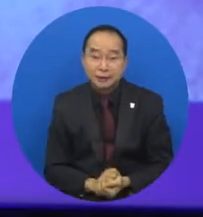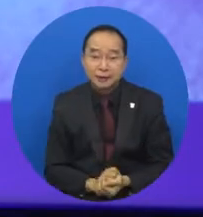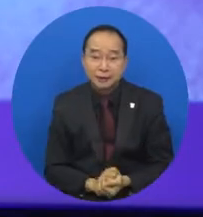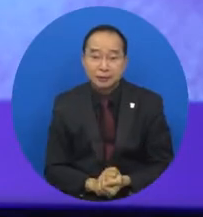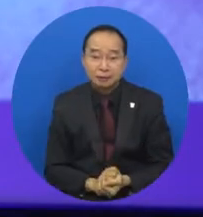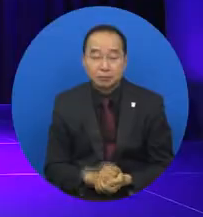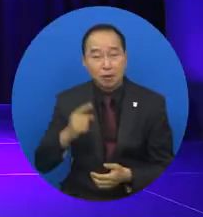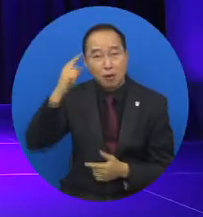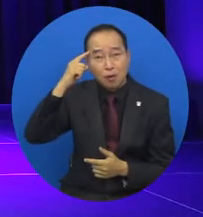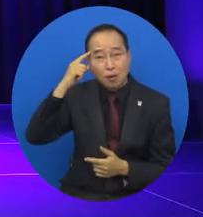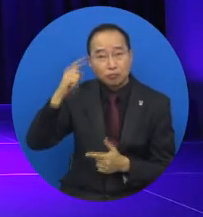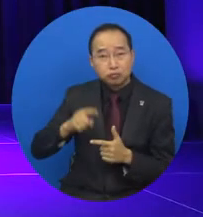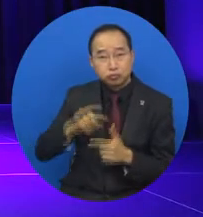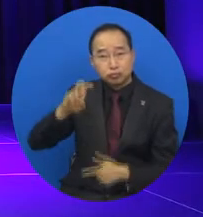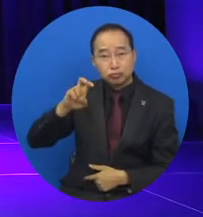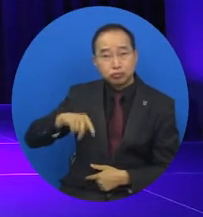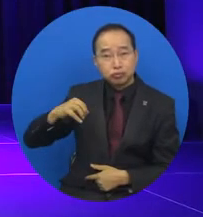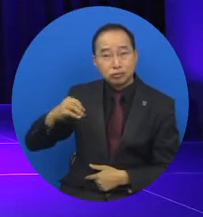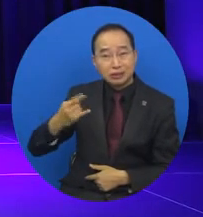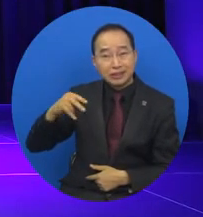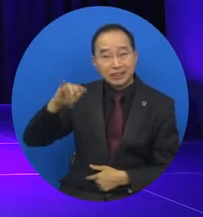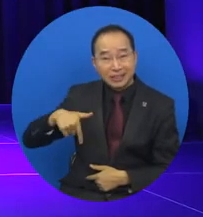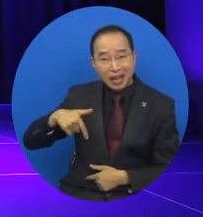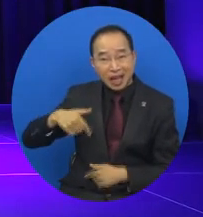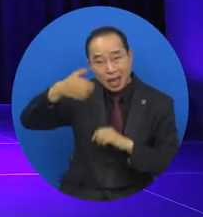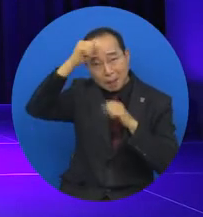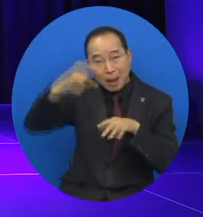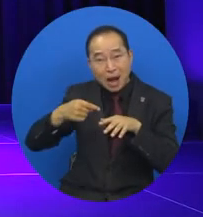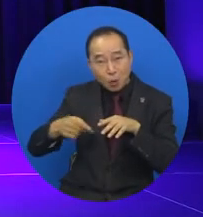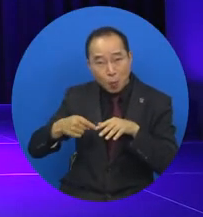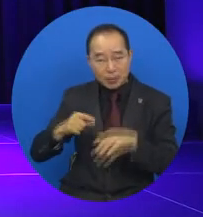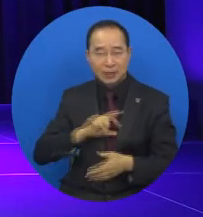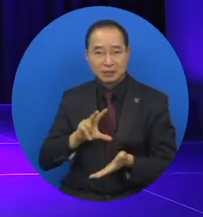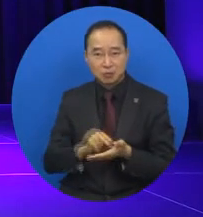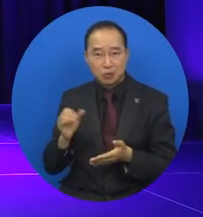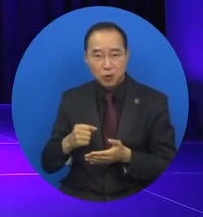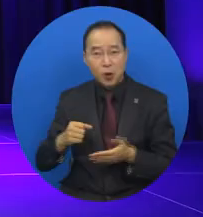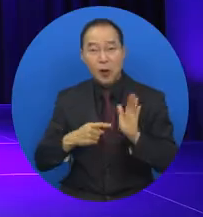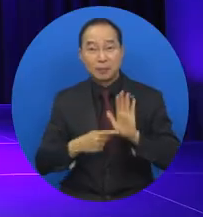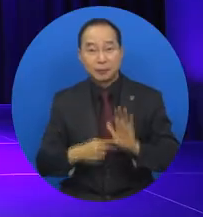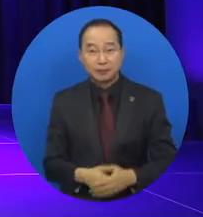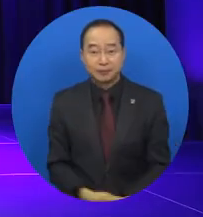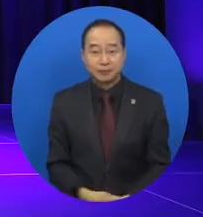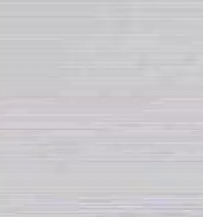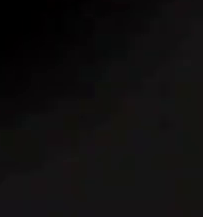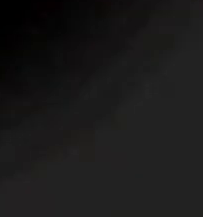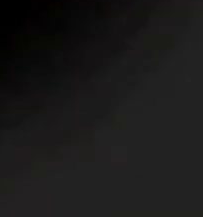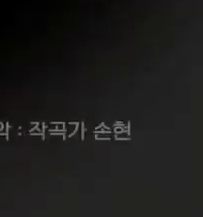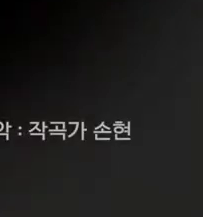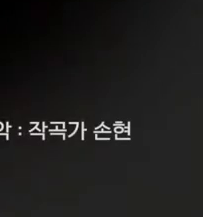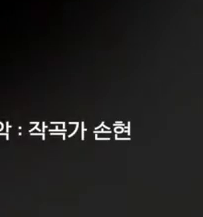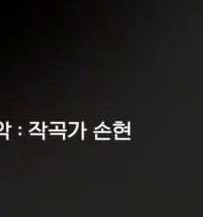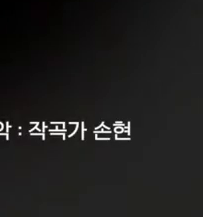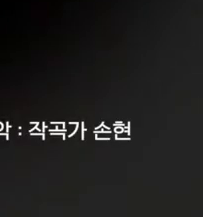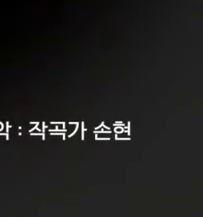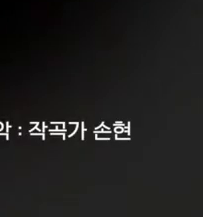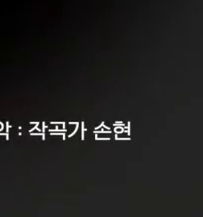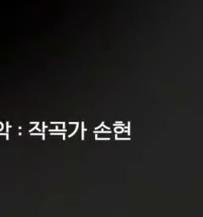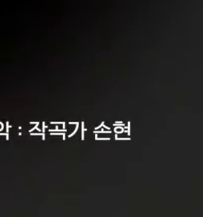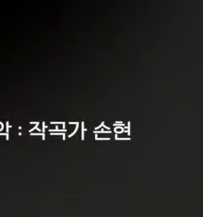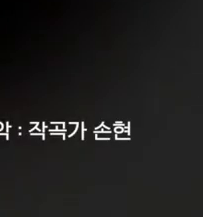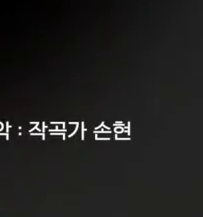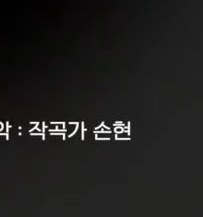축소하고 축소해서 무의식의 발톱이라는 작품을 완성하게 되었는데요.